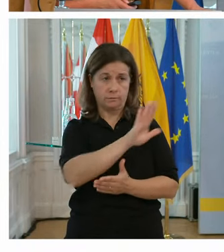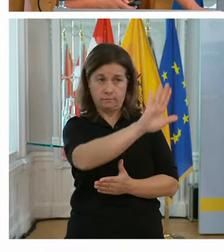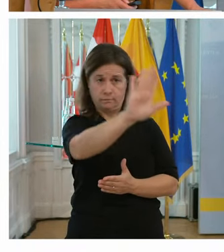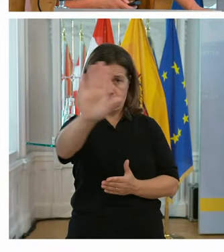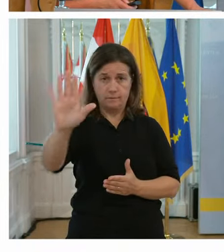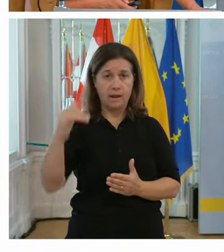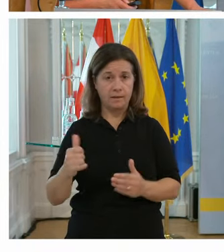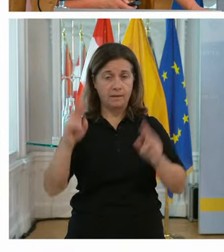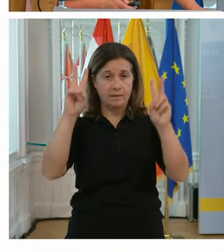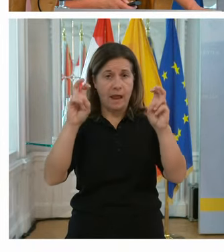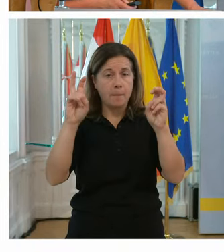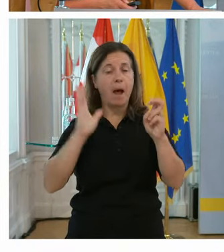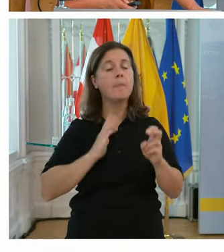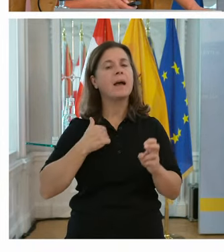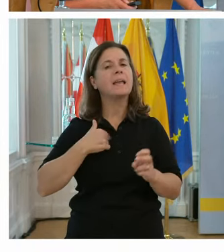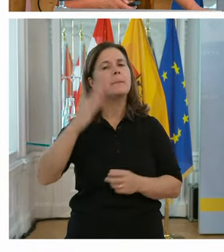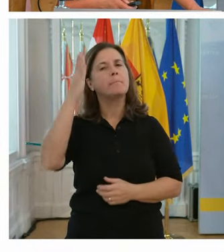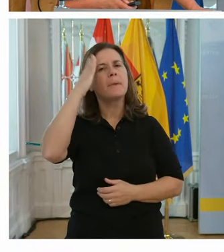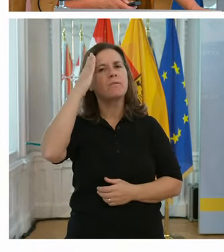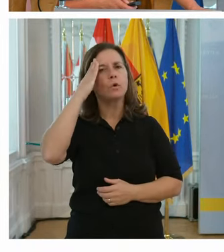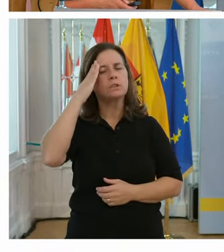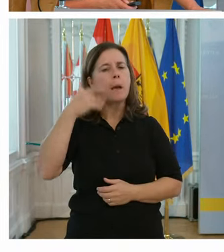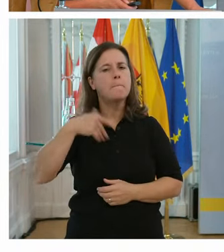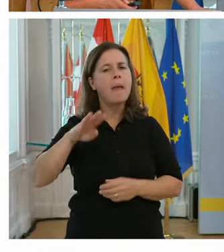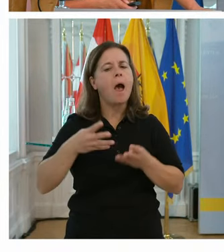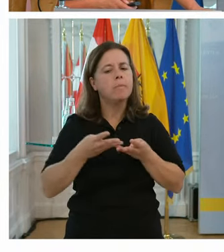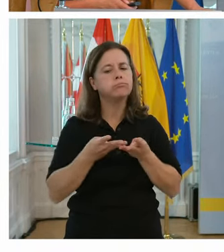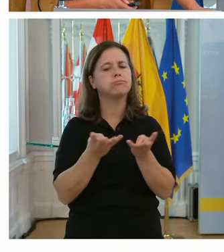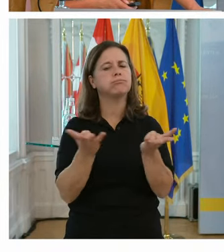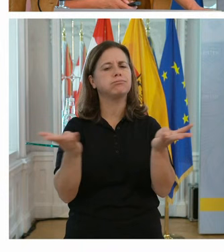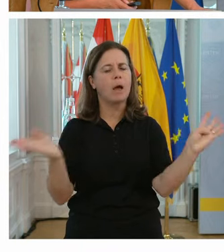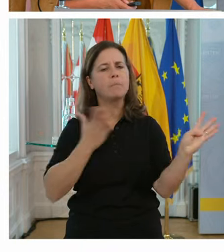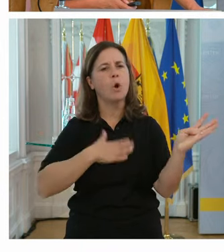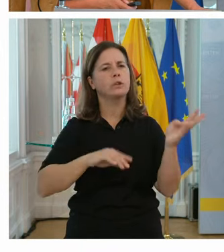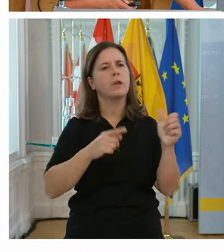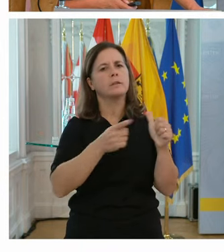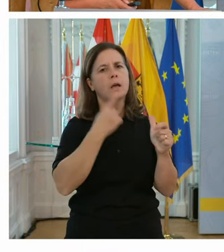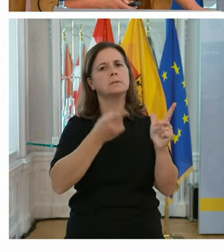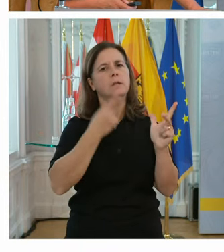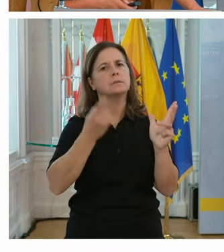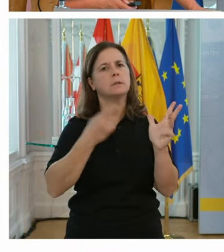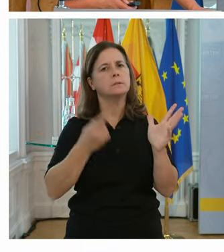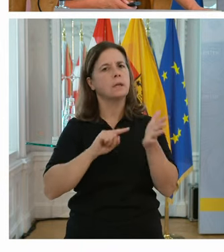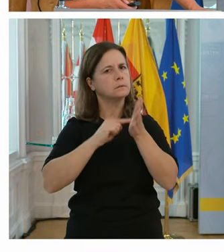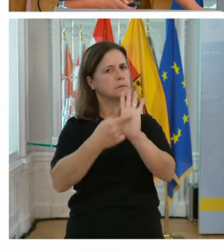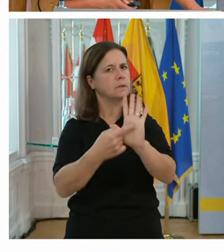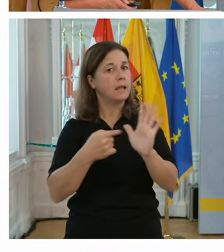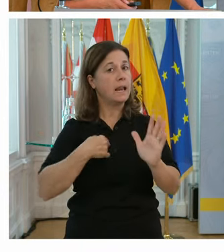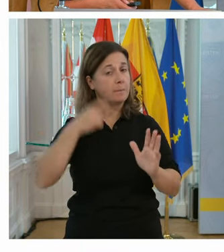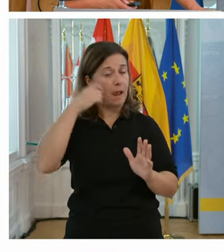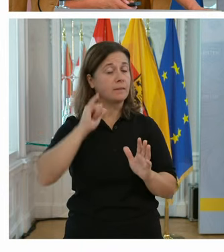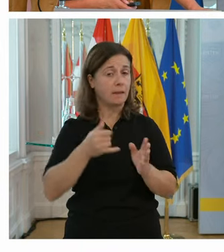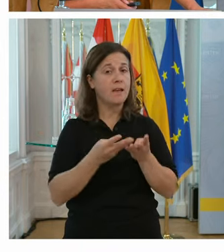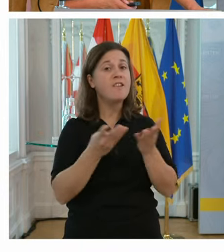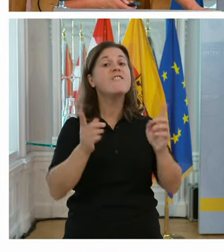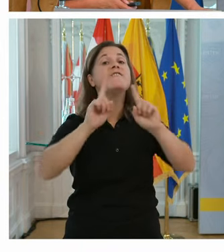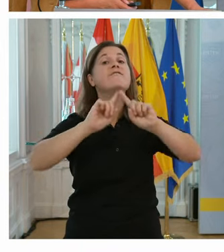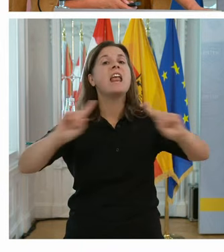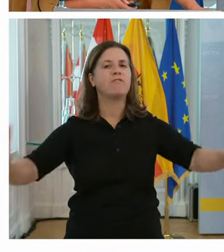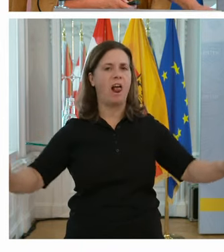ist. Aber ich habe sehr bewusst sehr viel breiter aufgesetzt, weil ich einfach finde, dass es breiter aufgesetzt gehört. Es geht um